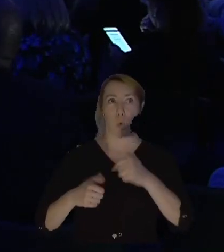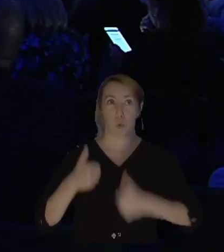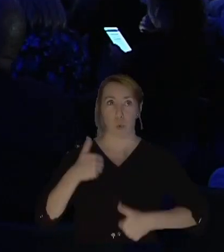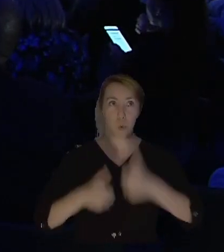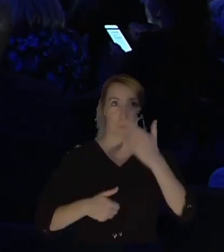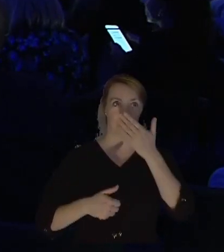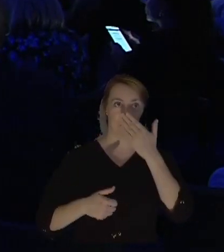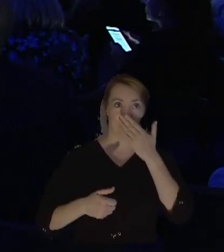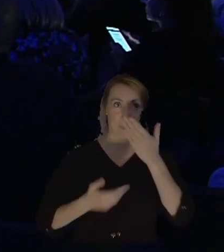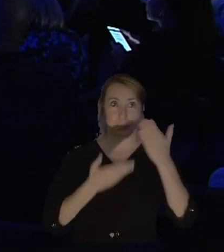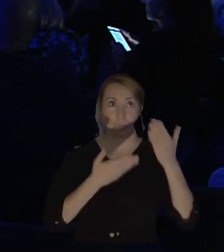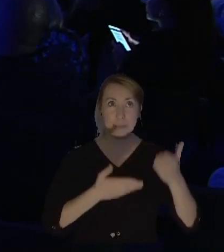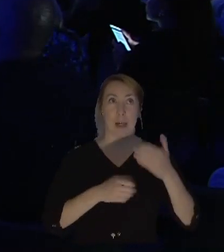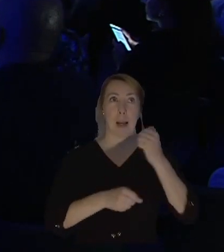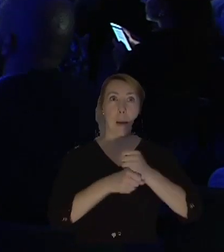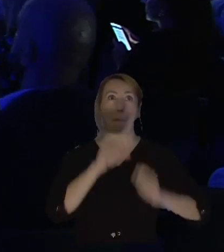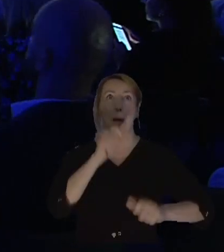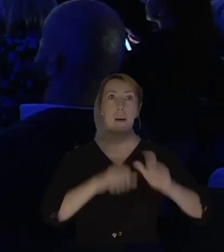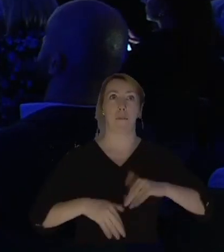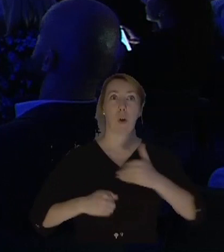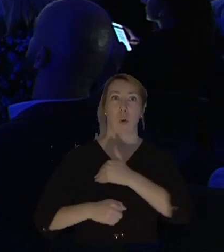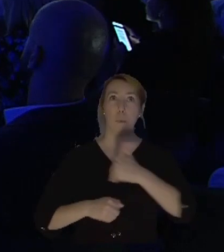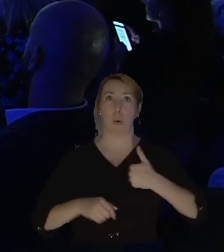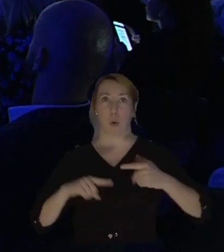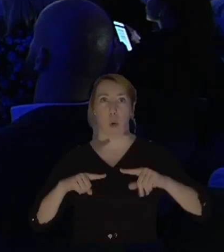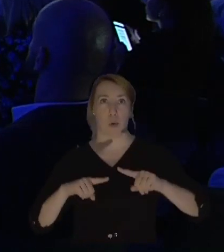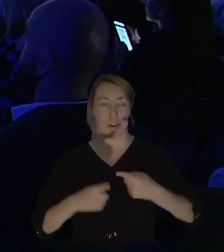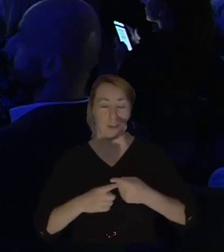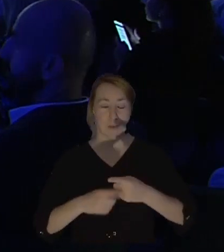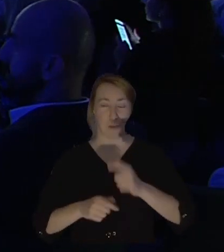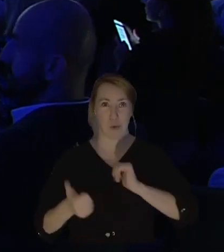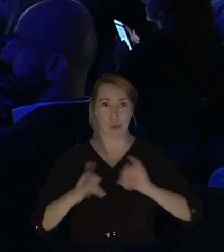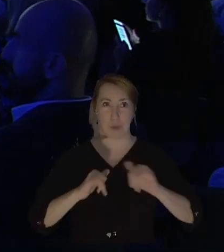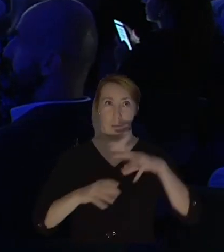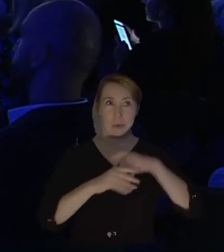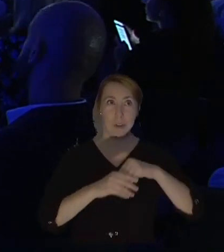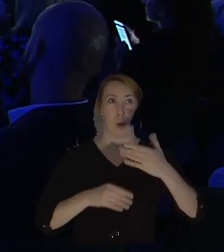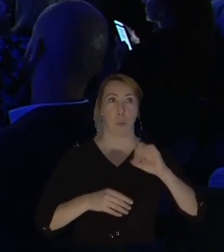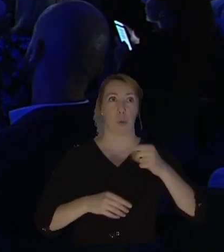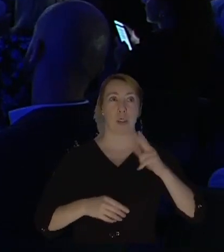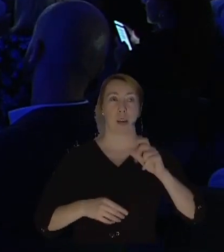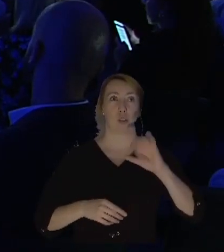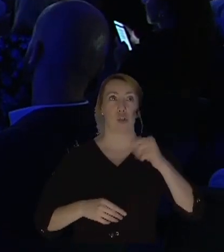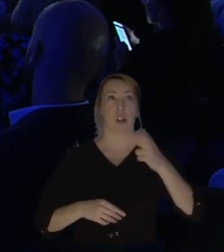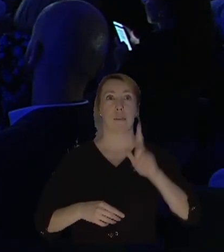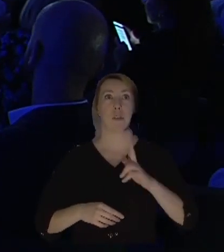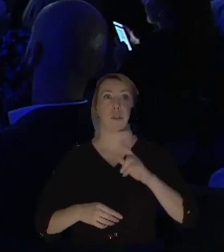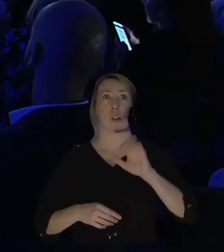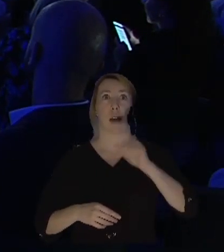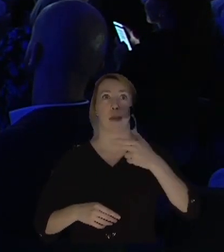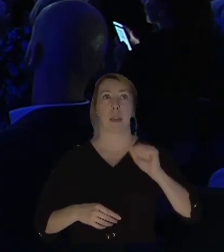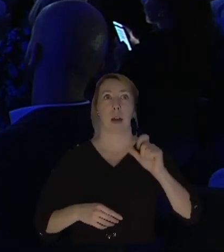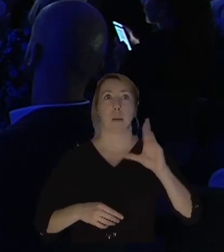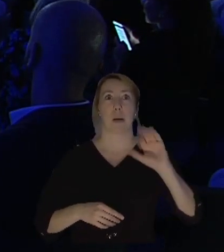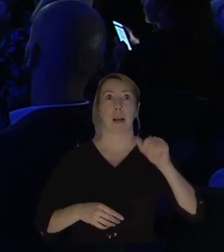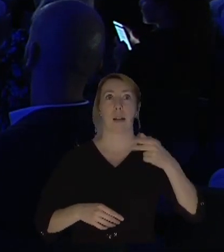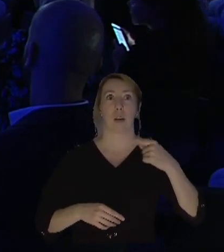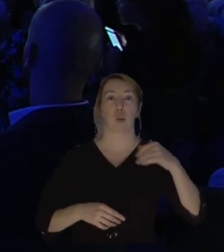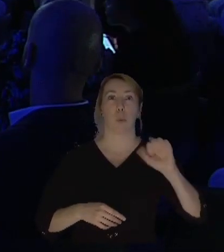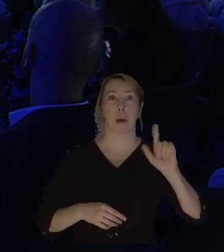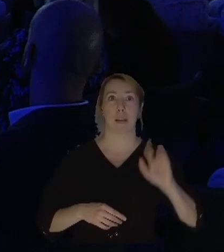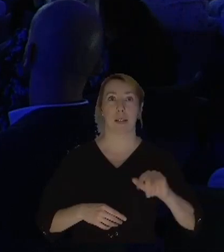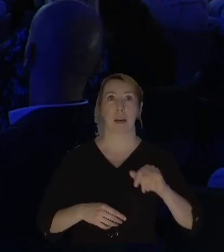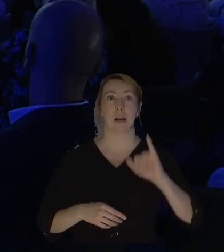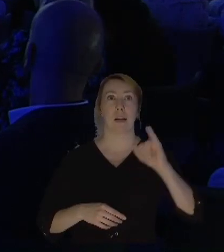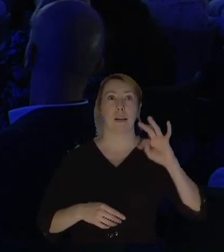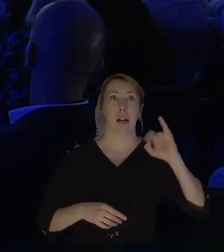się z pracowników Wielkopolskiej Organizacji Turystycznej w składzie Monika Cieślewicz, Anna Brykalska-Domańska i